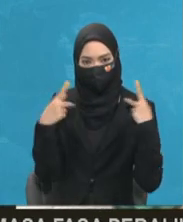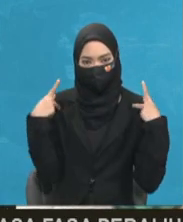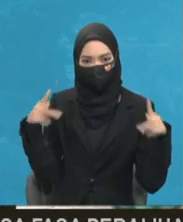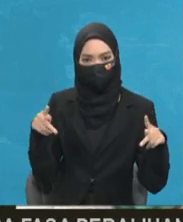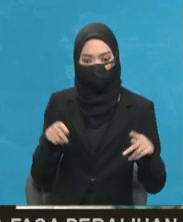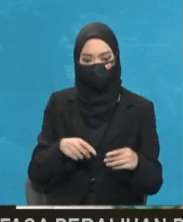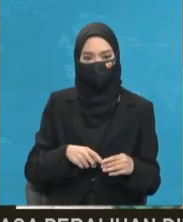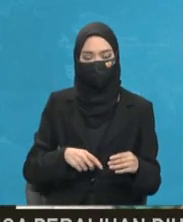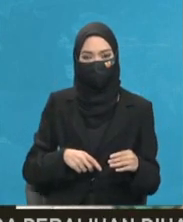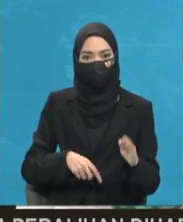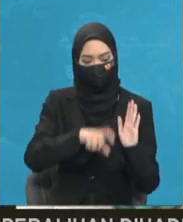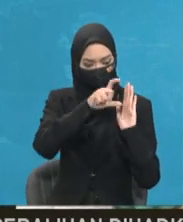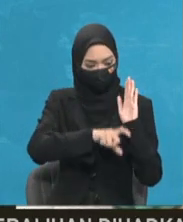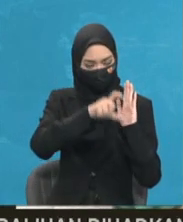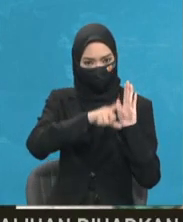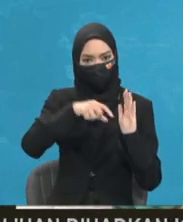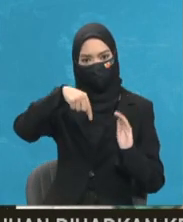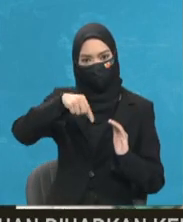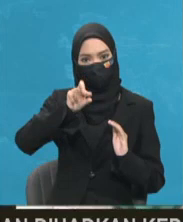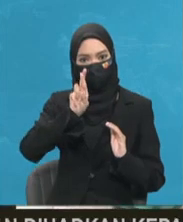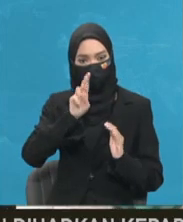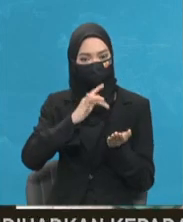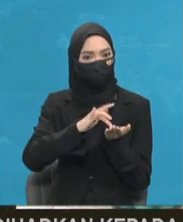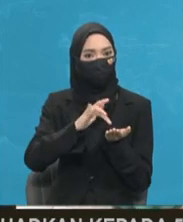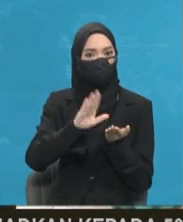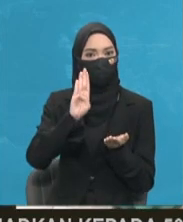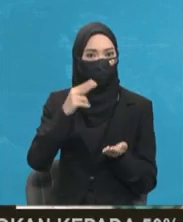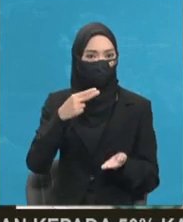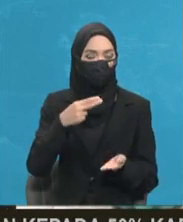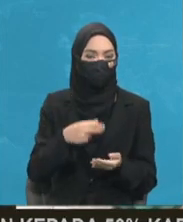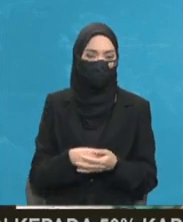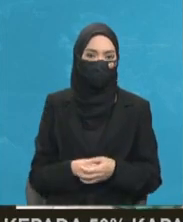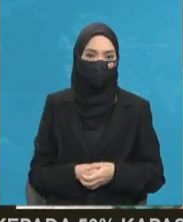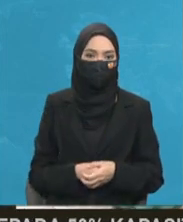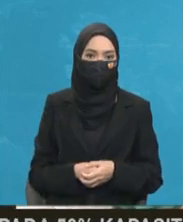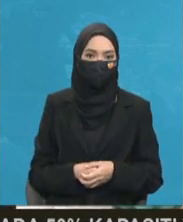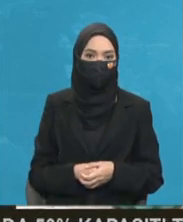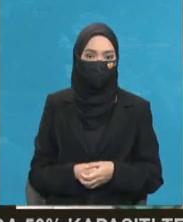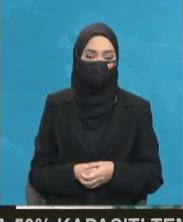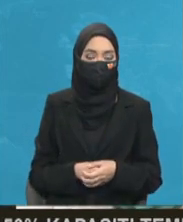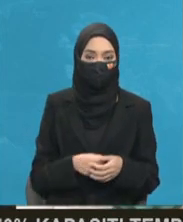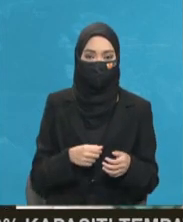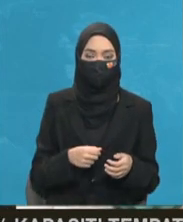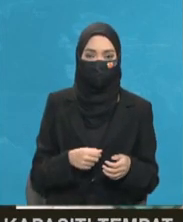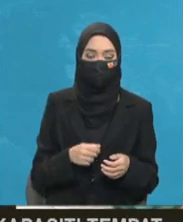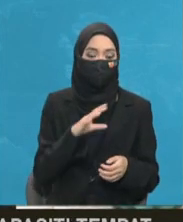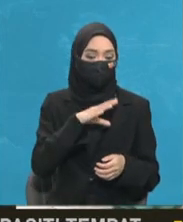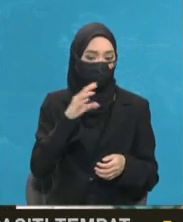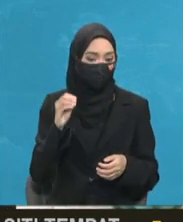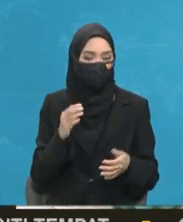blueftp mereka sebelum memasuki premis mereka Hai termasuk semua pekerja kakitangan